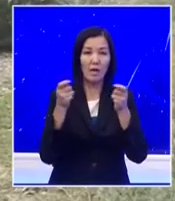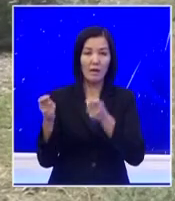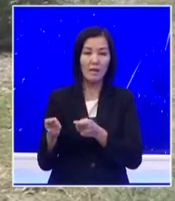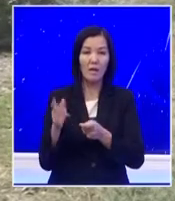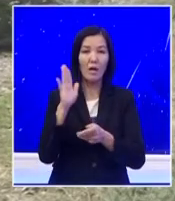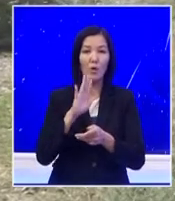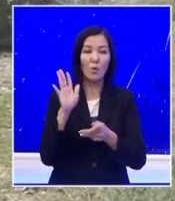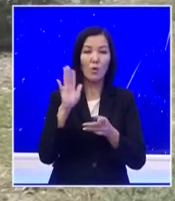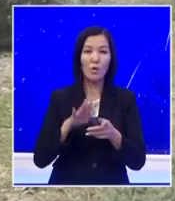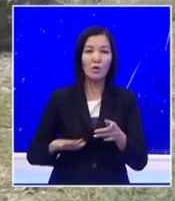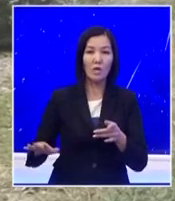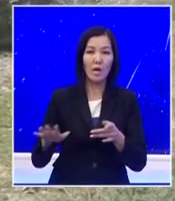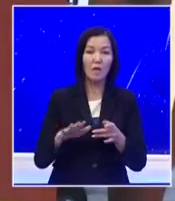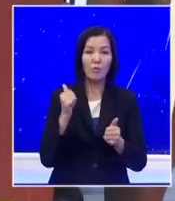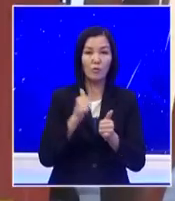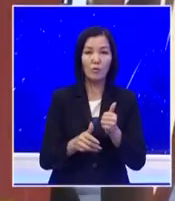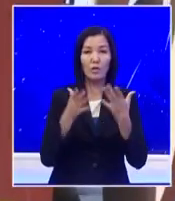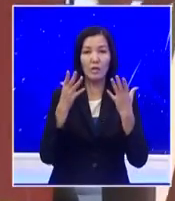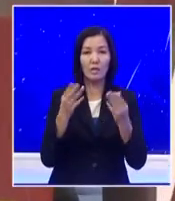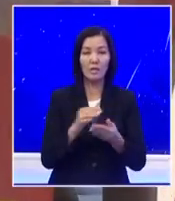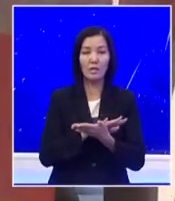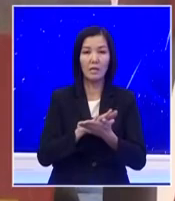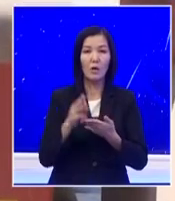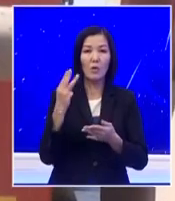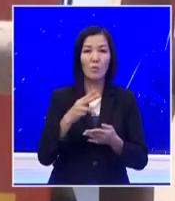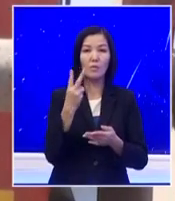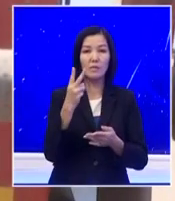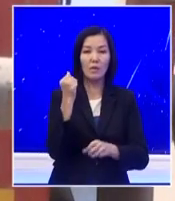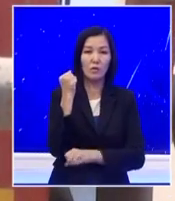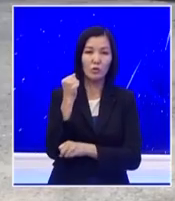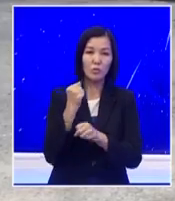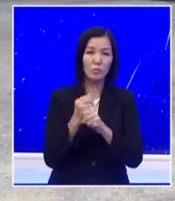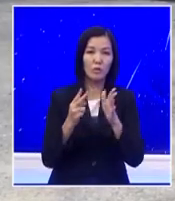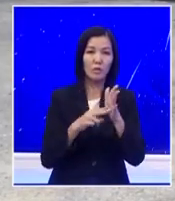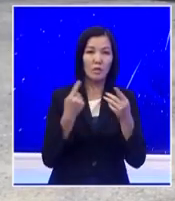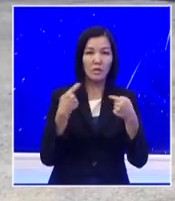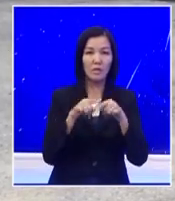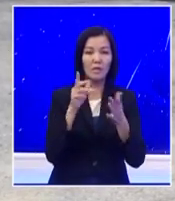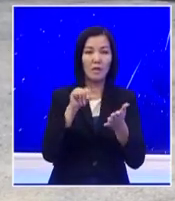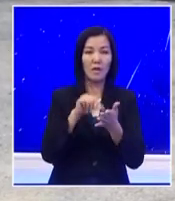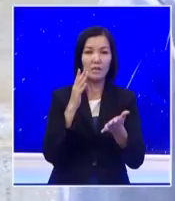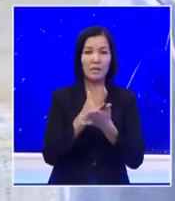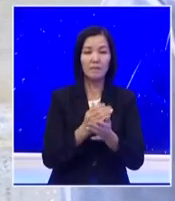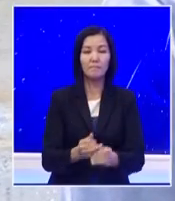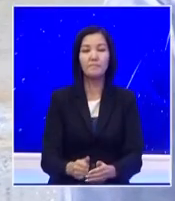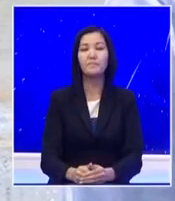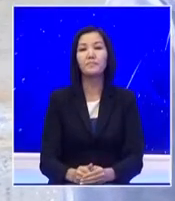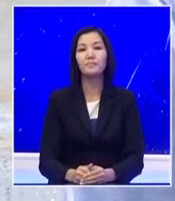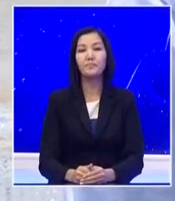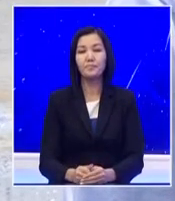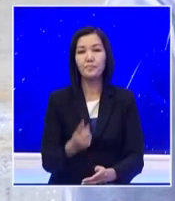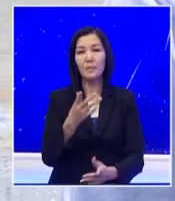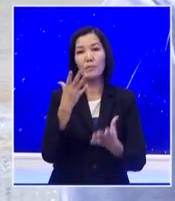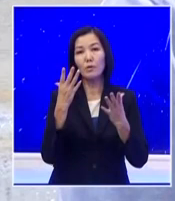Көл жағалауларының күнделікті тазалығына 32 жұмысшы, 7 арнайы техника жұмылдырылған. Күніне шуақ